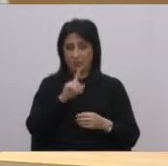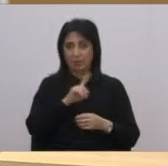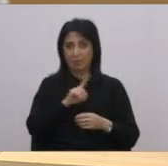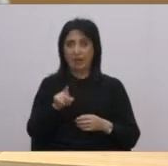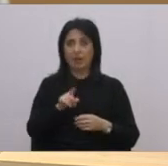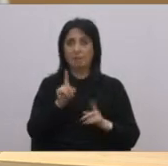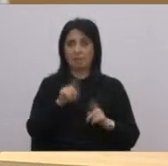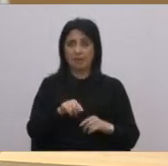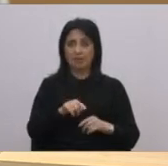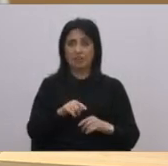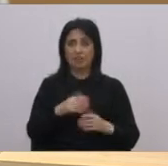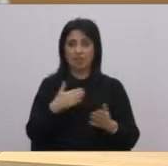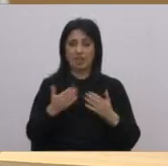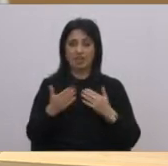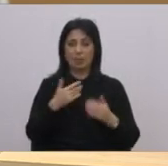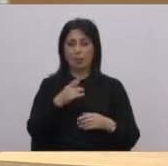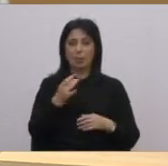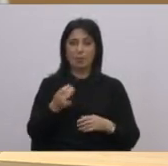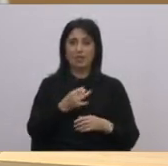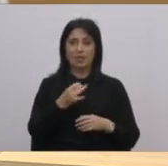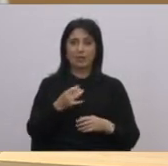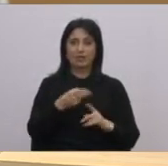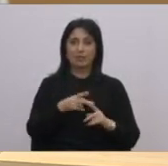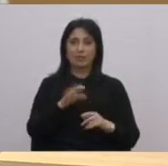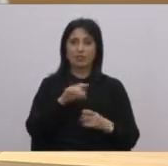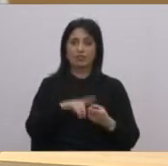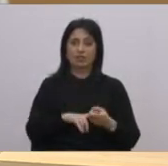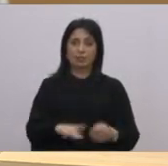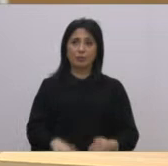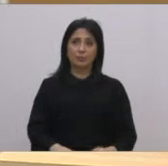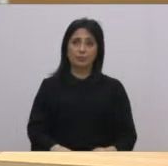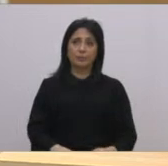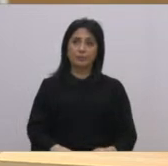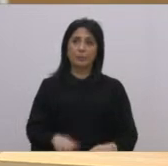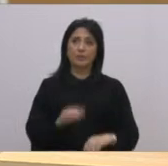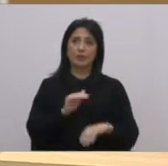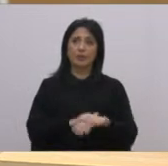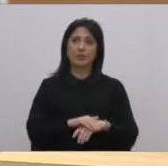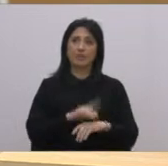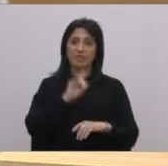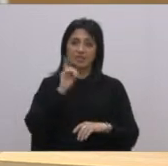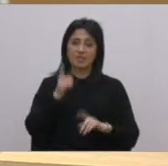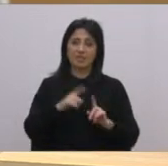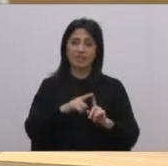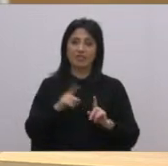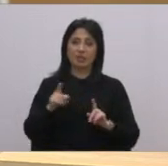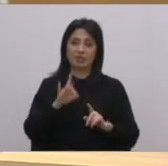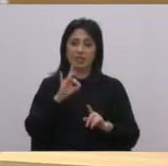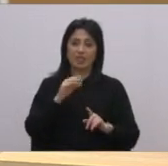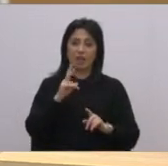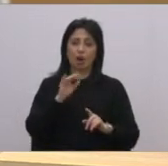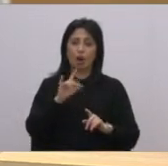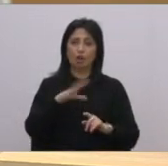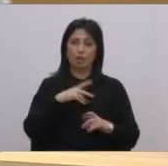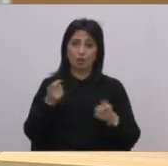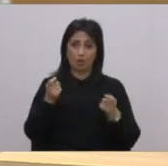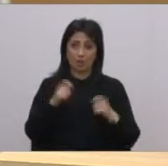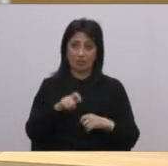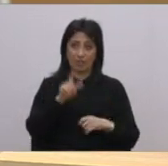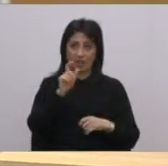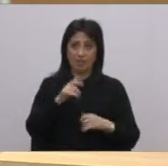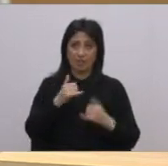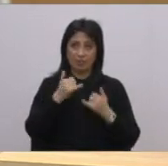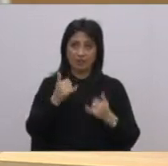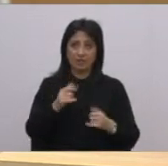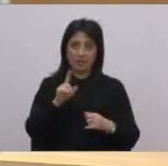მაშინ დამოკიდებულება თქვენი მაინტერესებს ამასთან დაკავშირებით. ფაქტობრივად, მთელი წლის განმავლობაში რიკოთი იყო დაკეტილი